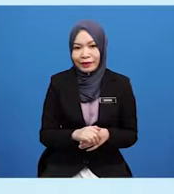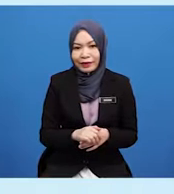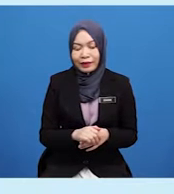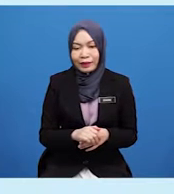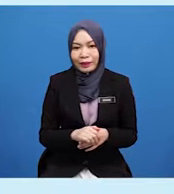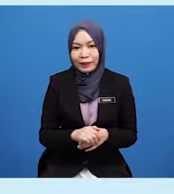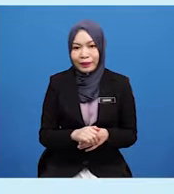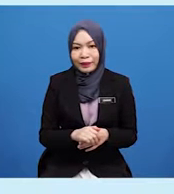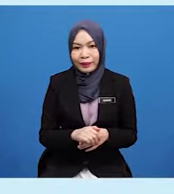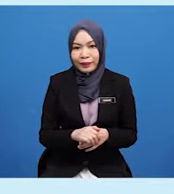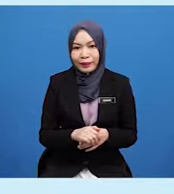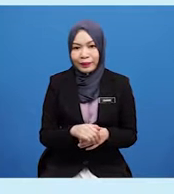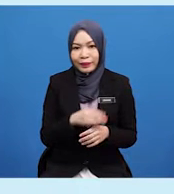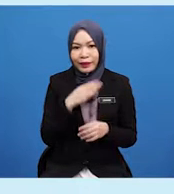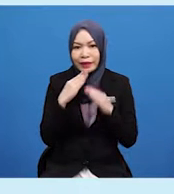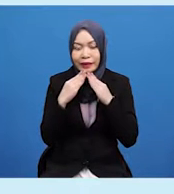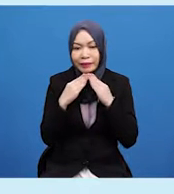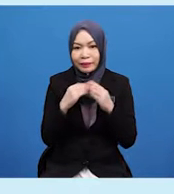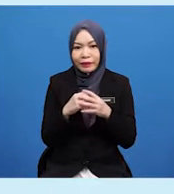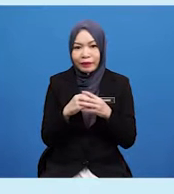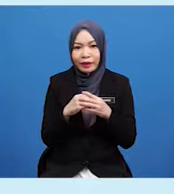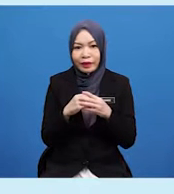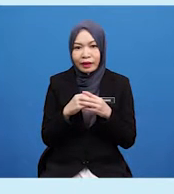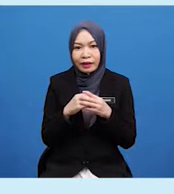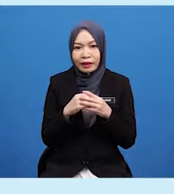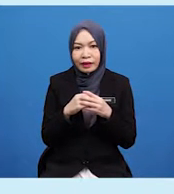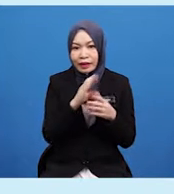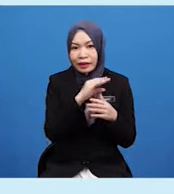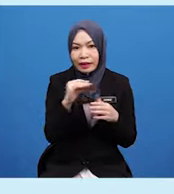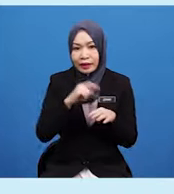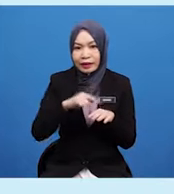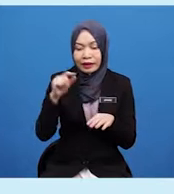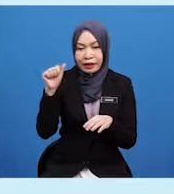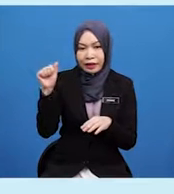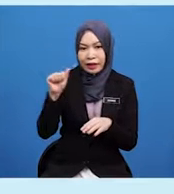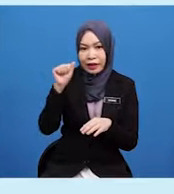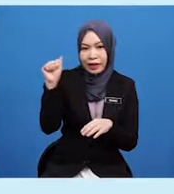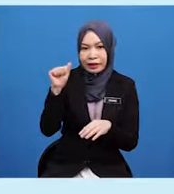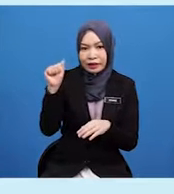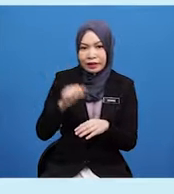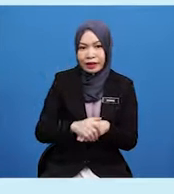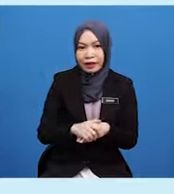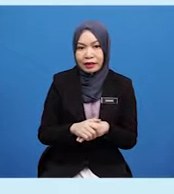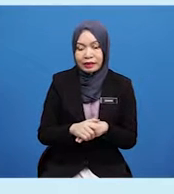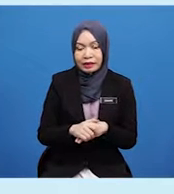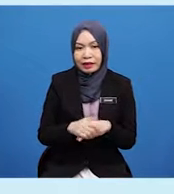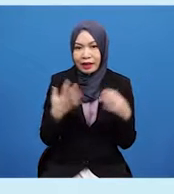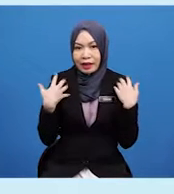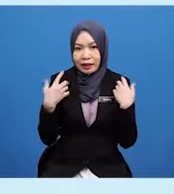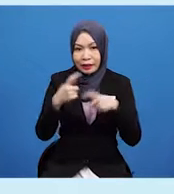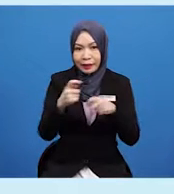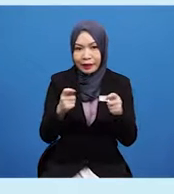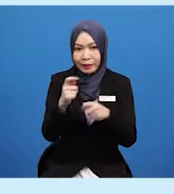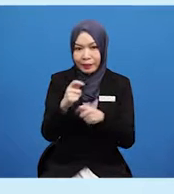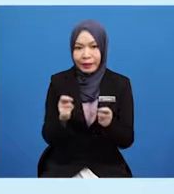sekte Iran di Asia Tenggara bule gua Leang Wow pulau Flores Indonesia